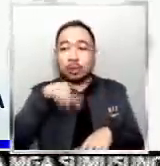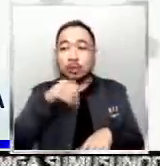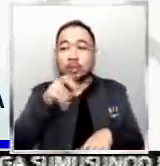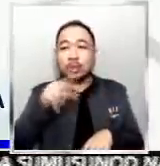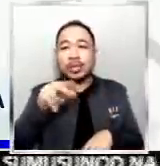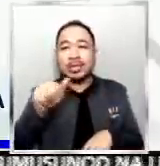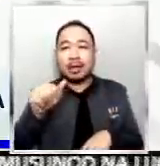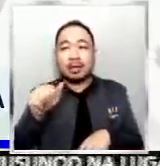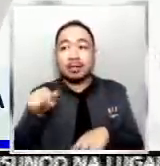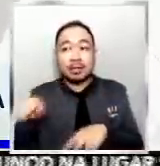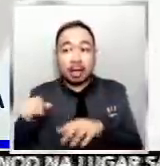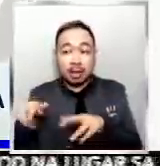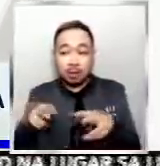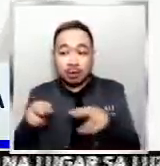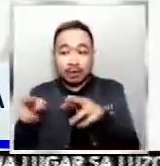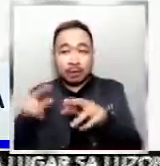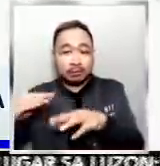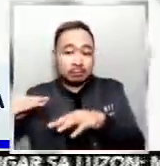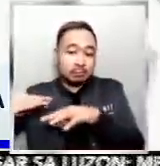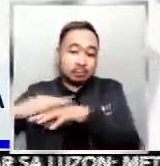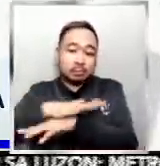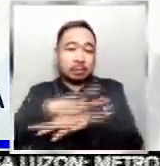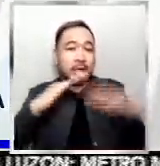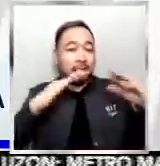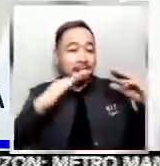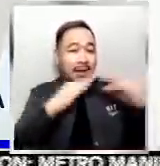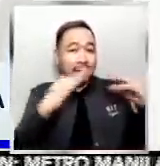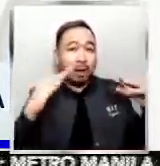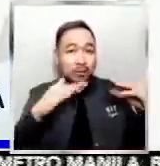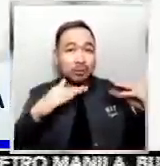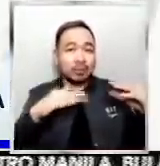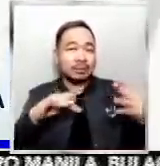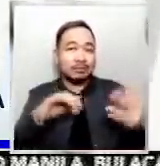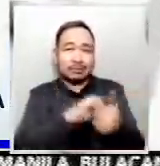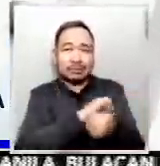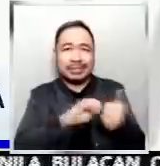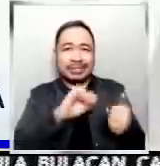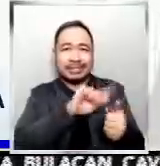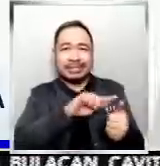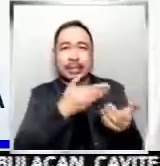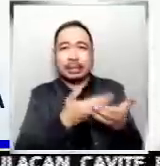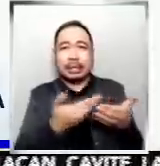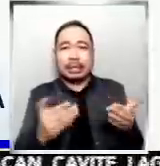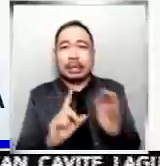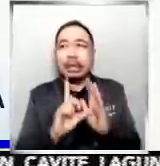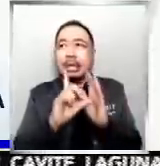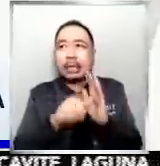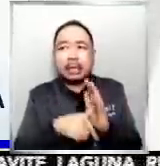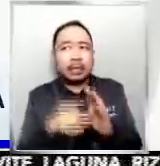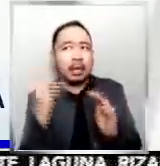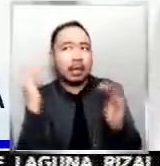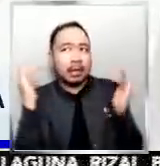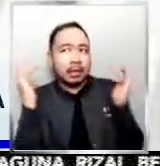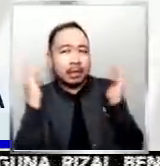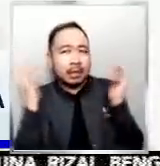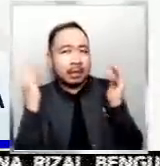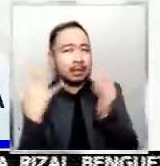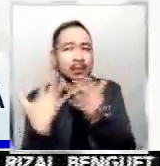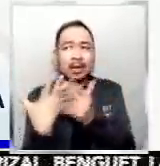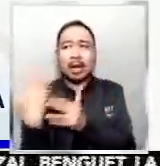ang kanilang bahay at inabot na ang kanilang mga gamit. Pero maya-maya lang, may biglang narinig si JL sa labas ng kanilang